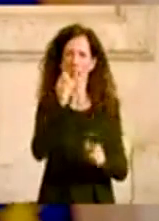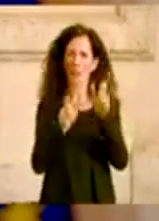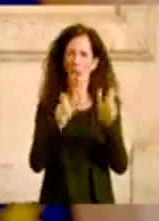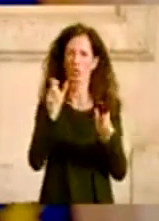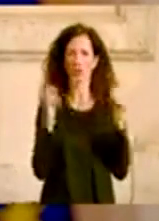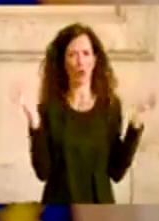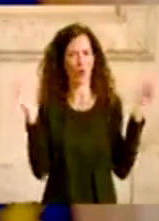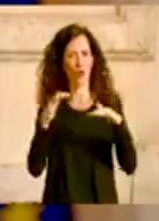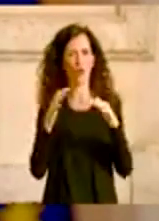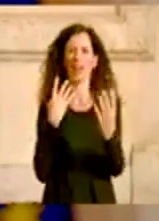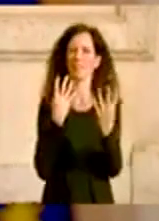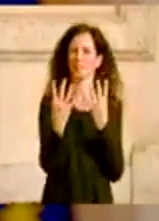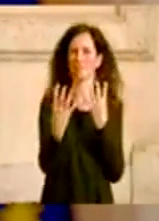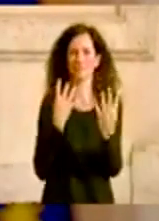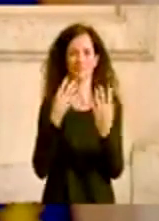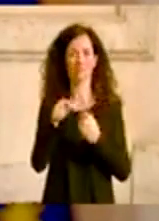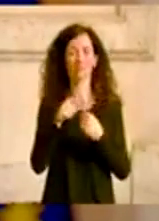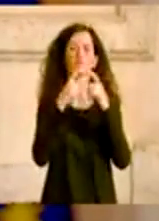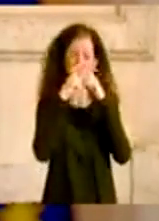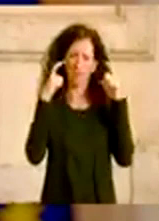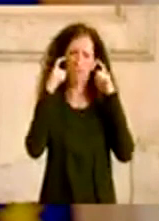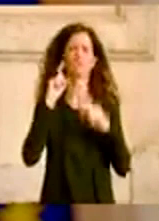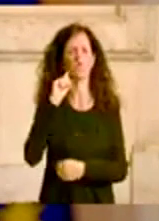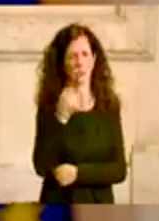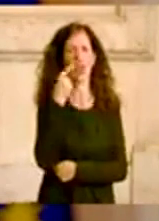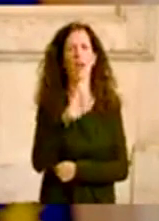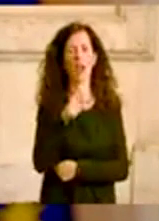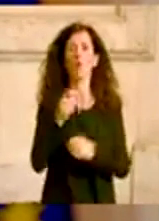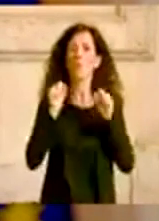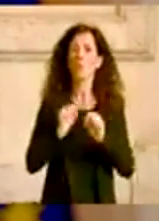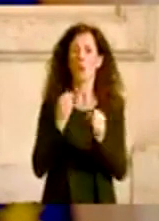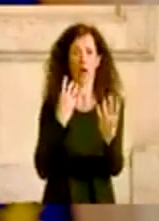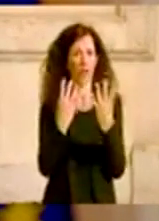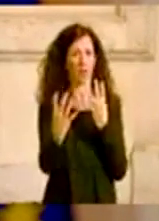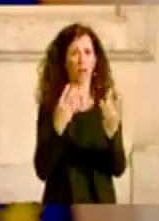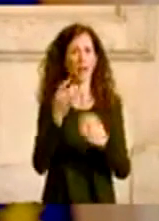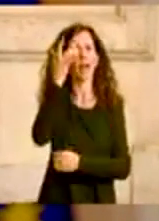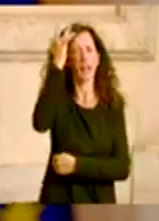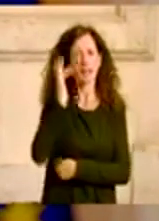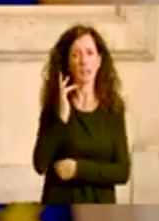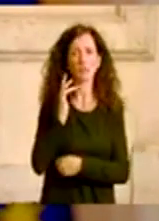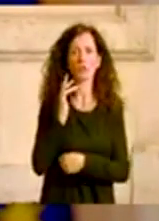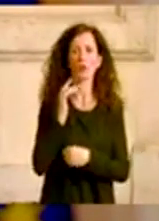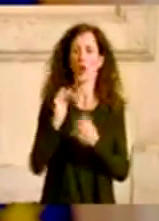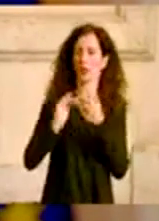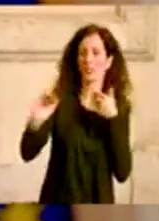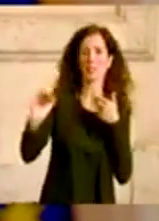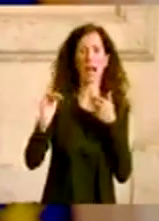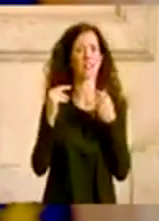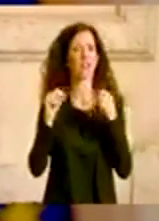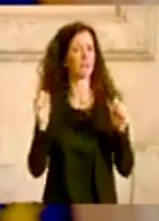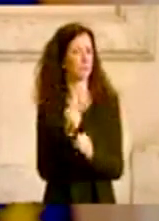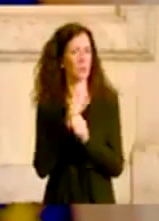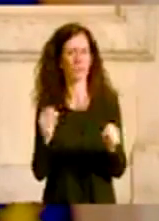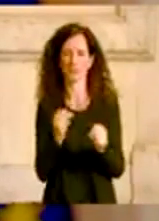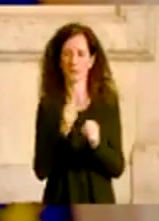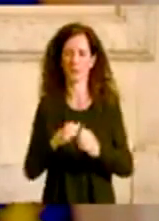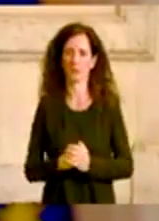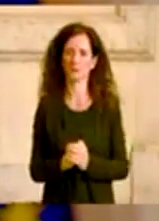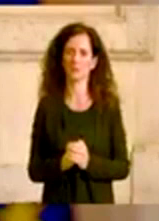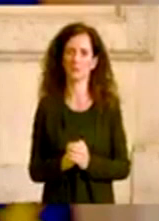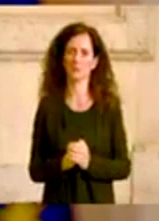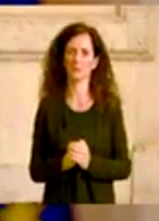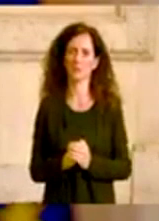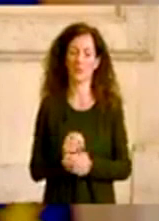in cui vi sia il rischio o l'impossibilità di rispettare le distanze da una regione ad